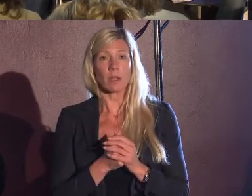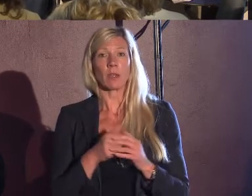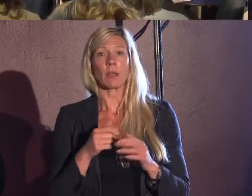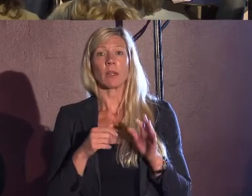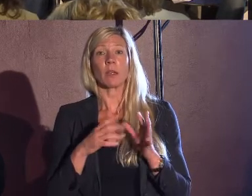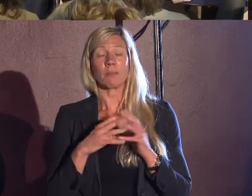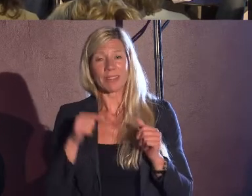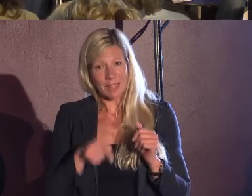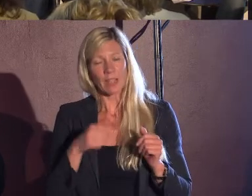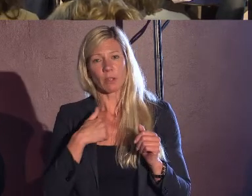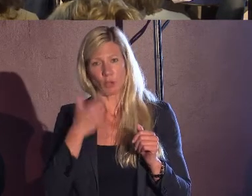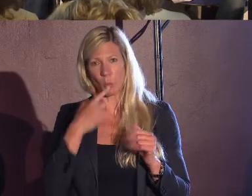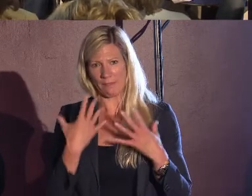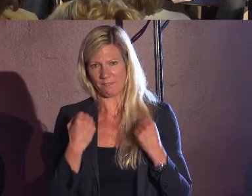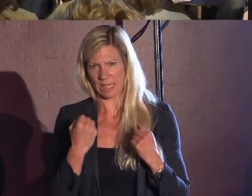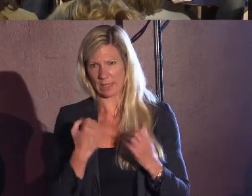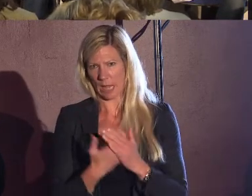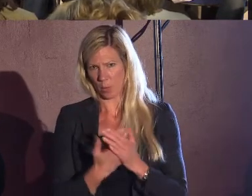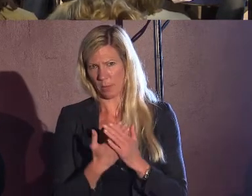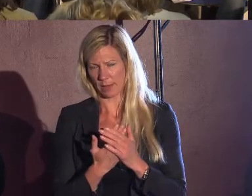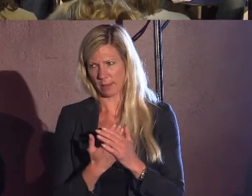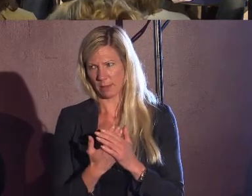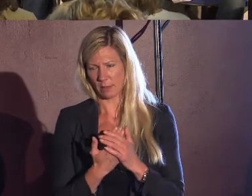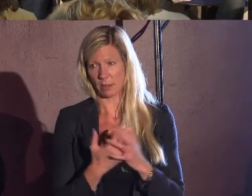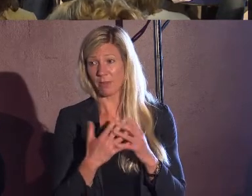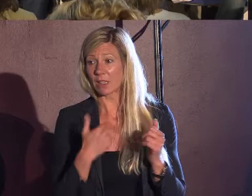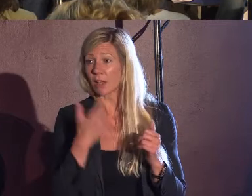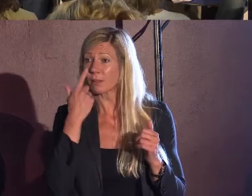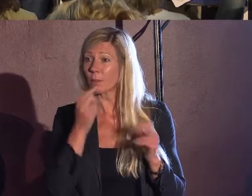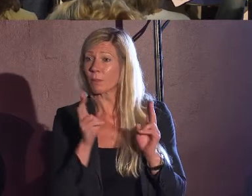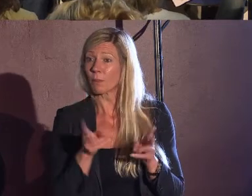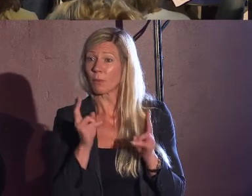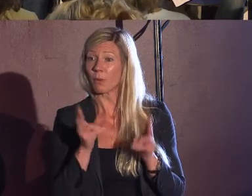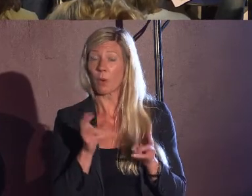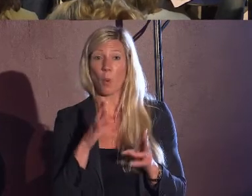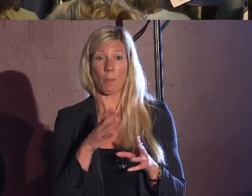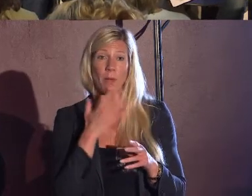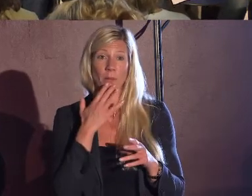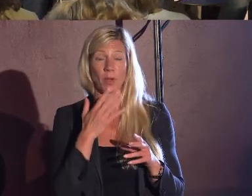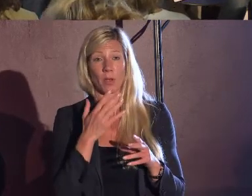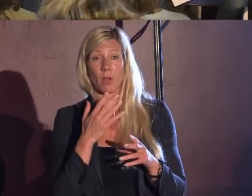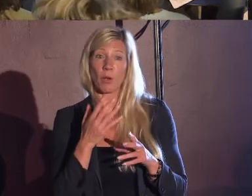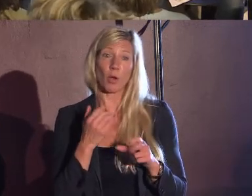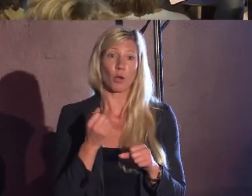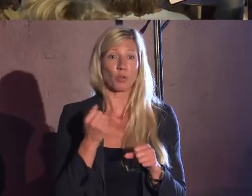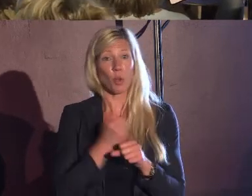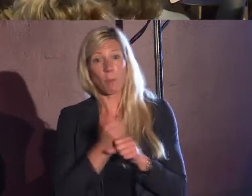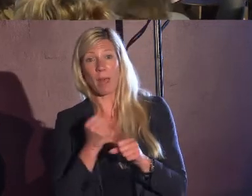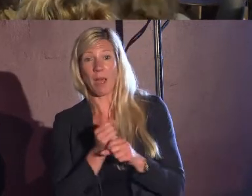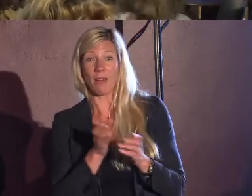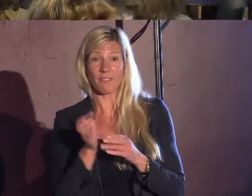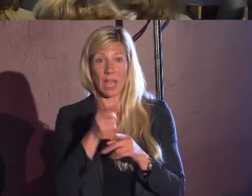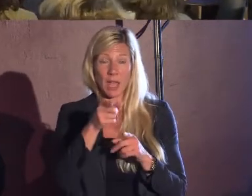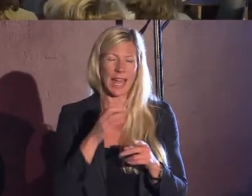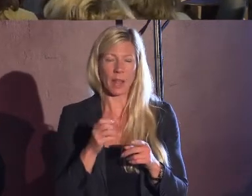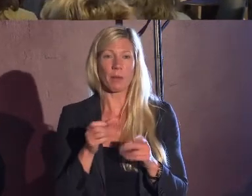jag är ett viktigt argument. Men jag tror också att när det gäller att arbeta visavi näringslivet, så handlar